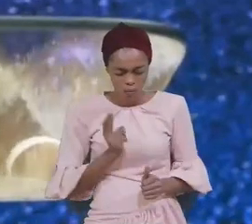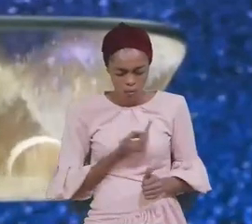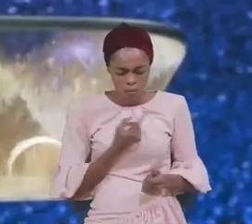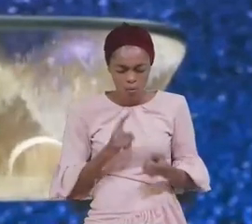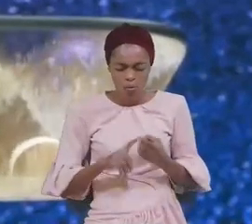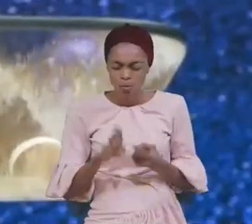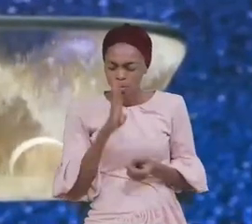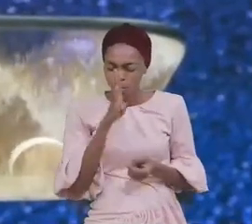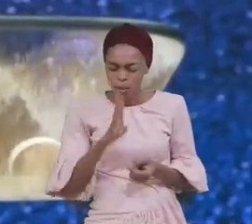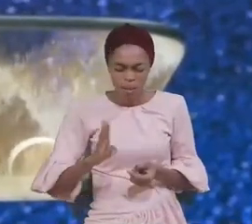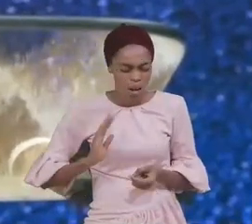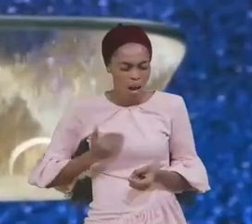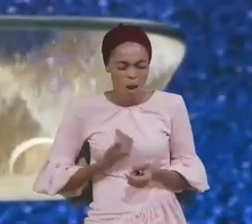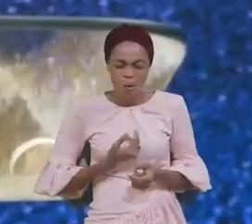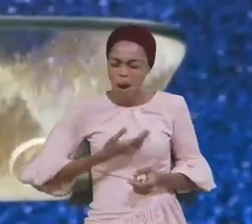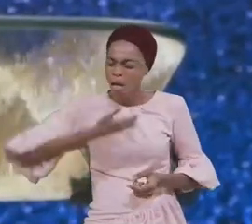à être